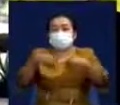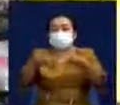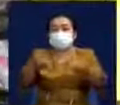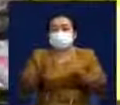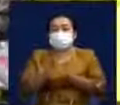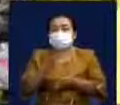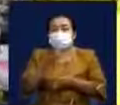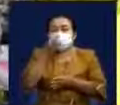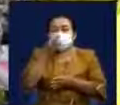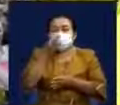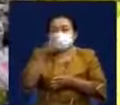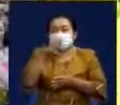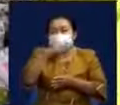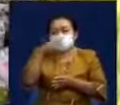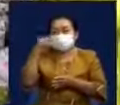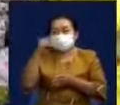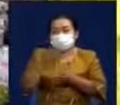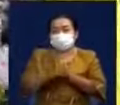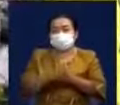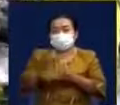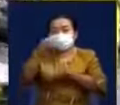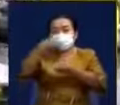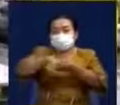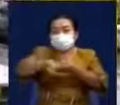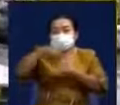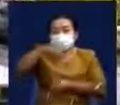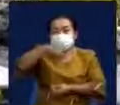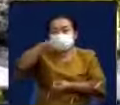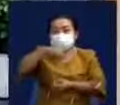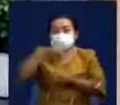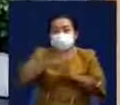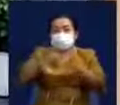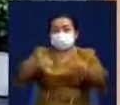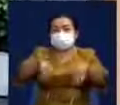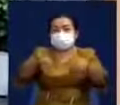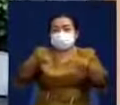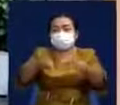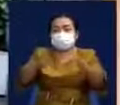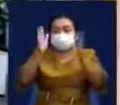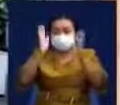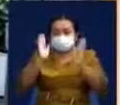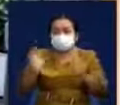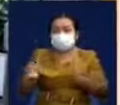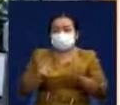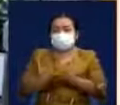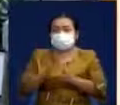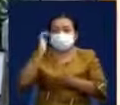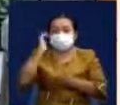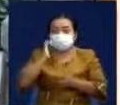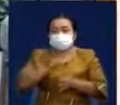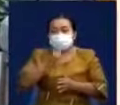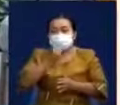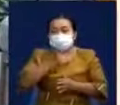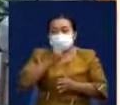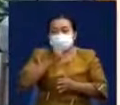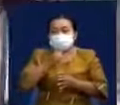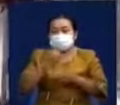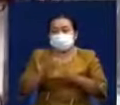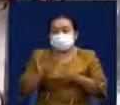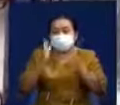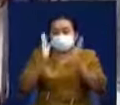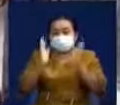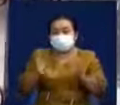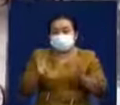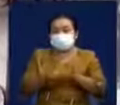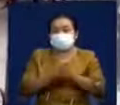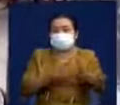หอมมะลินะคะบรรจุถุงไปมอบให้กับผู้สูงอายุผู้พิการและผู้ป่วยติดเตียงตามบ้านในชุมชนวัดหนองบัวเพื่อเป็นการบรรเทา